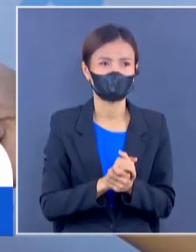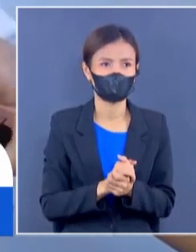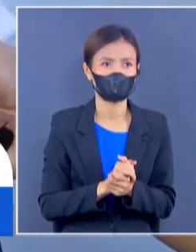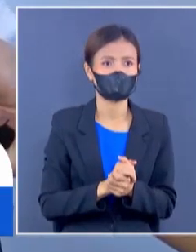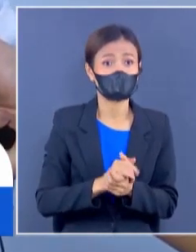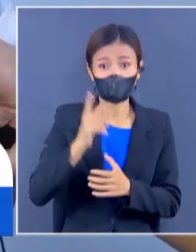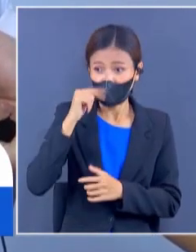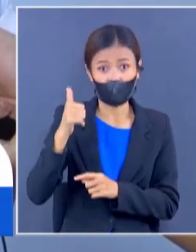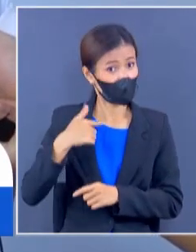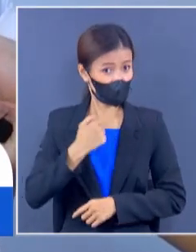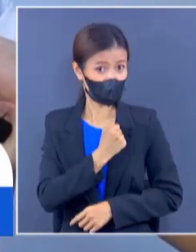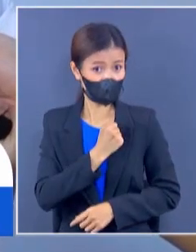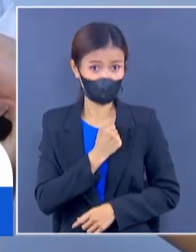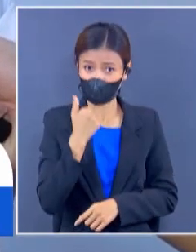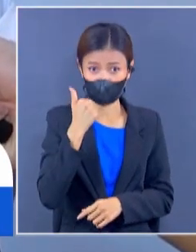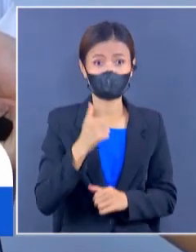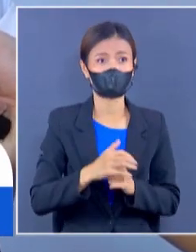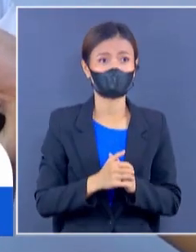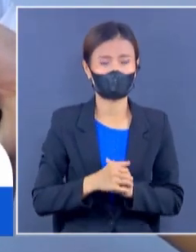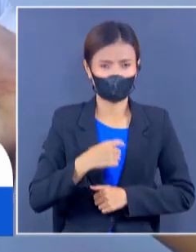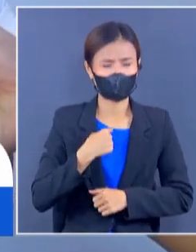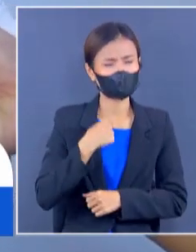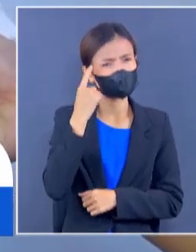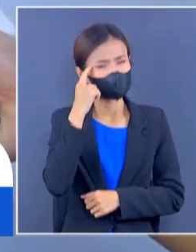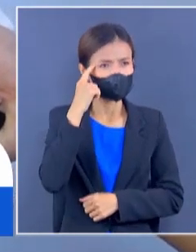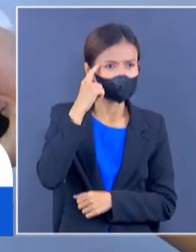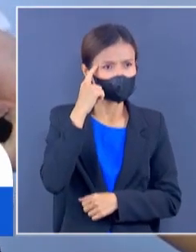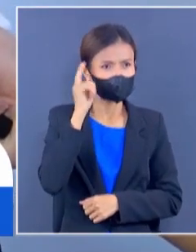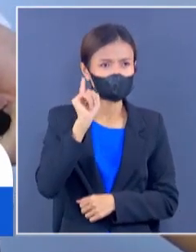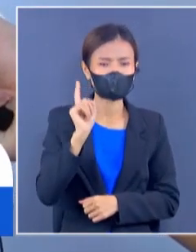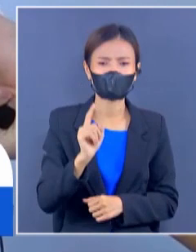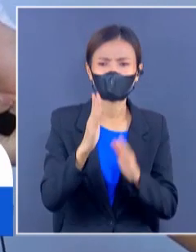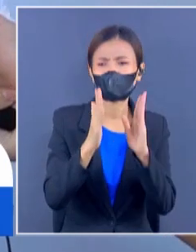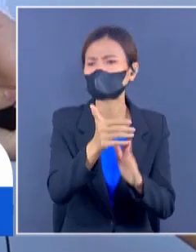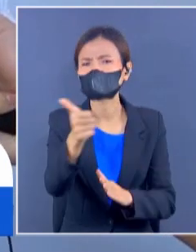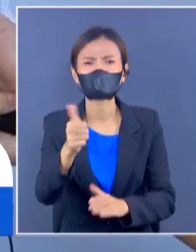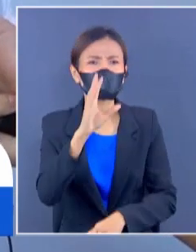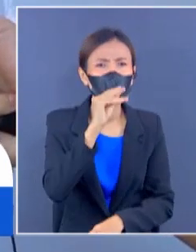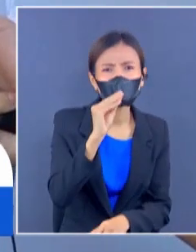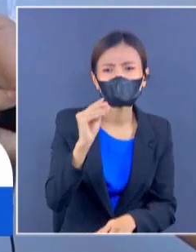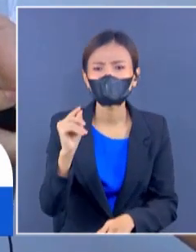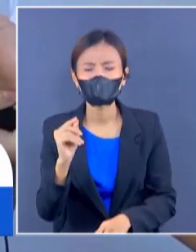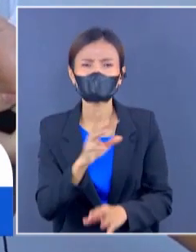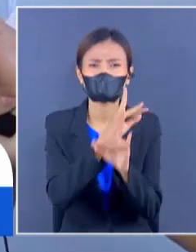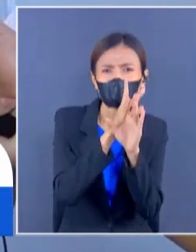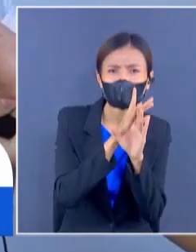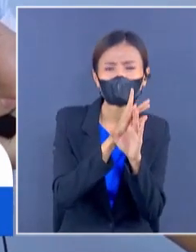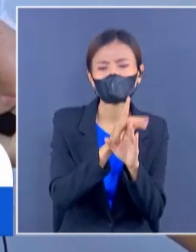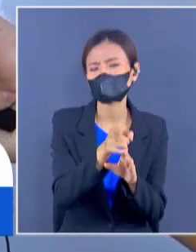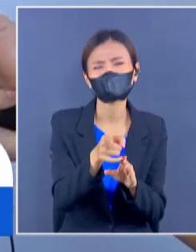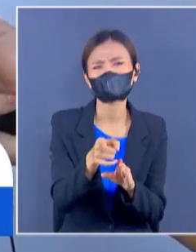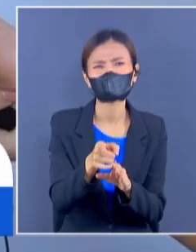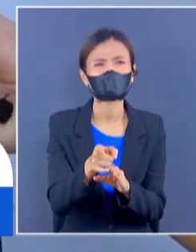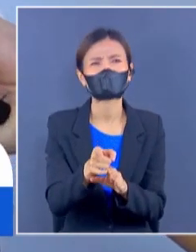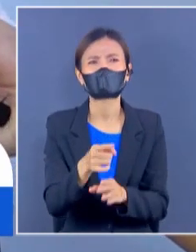แม่อึดตัวด้วยนะ แม่อึดตัวหนูจะคิดเสมอว่าแบบเราไม่สามารถที่จะไปห้ามปากใครได้อะเพราะฉะนั้นมันก็อยู่ที่ตัวเราเองที่จะเ